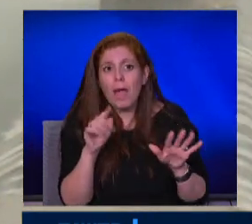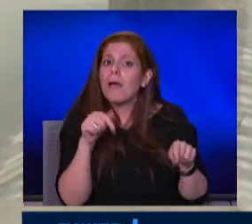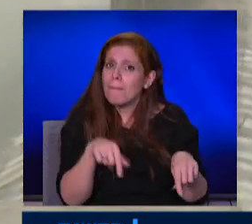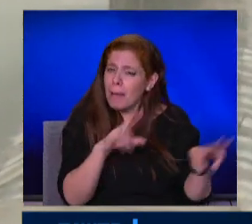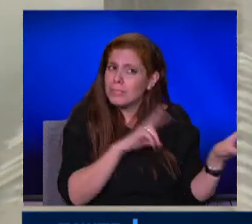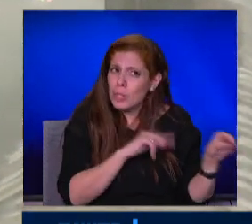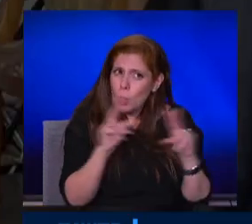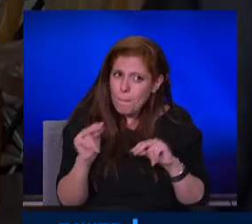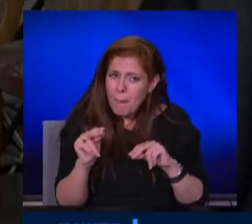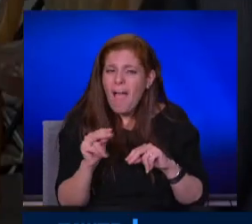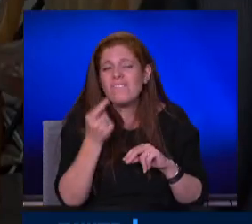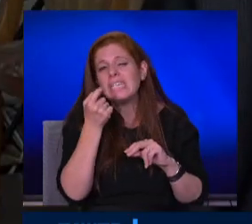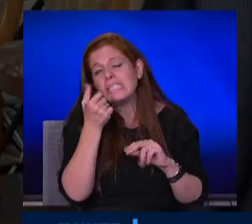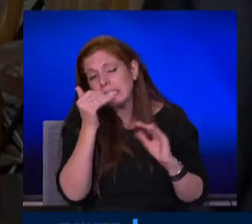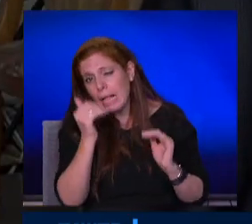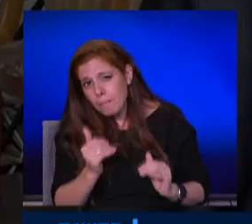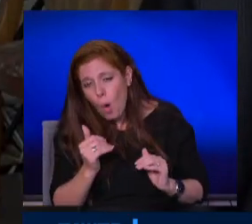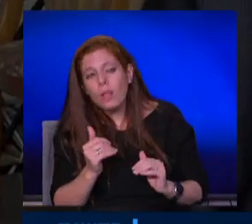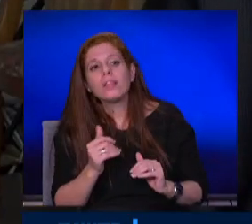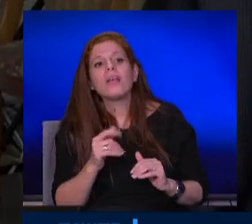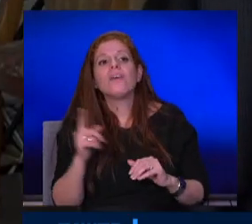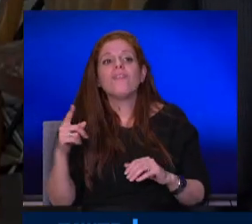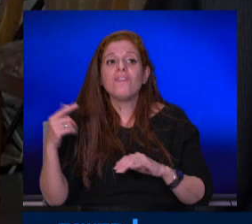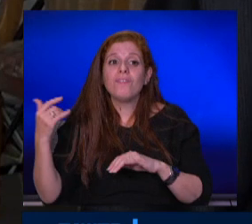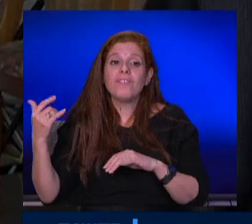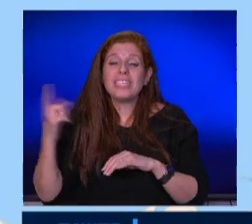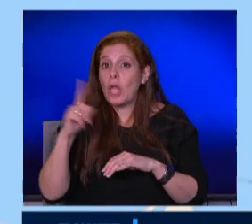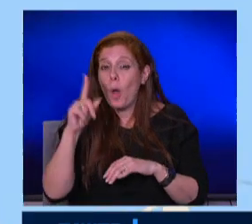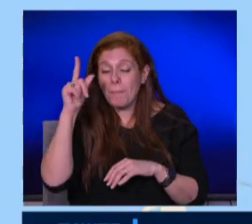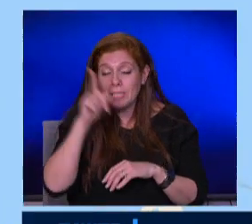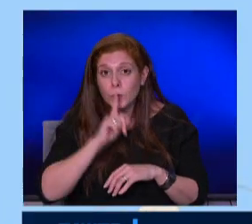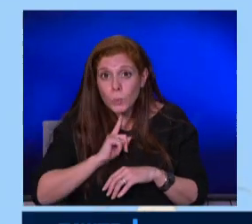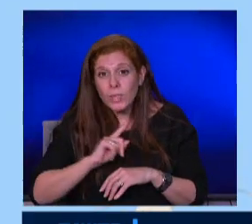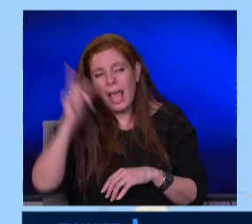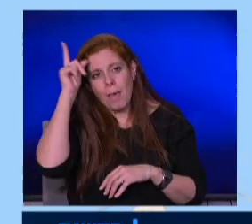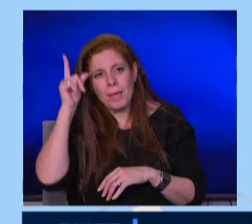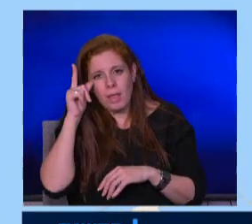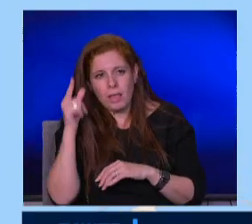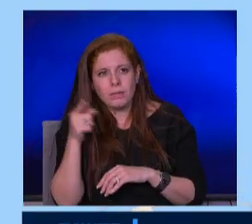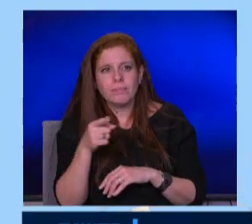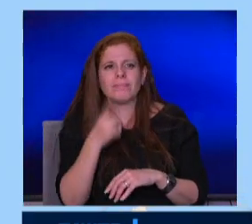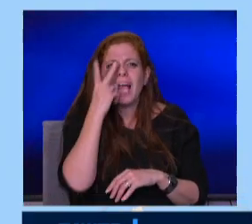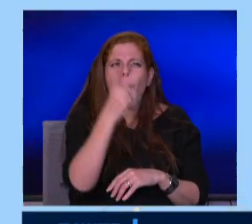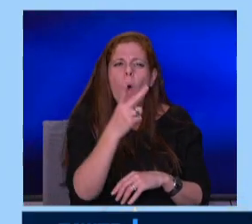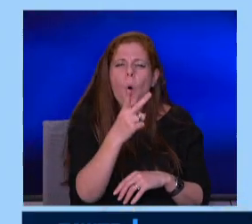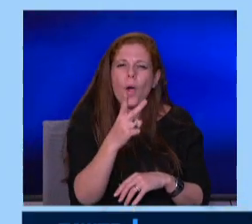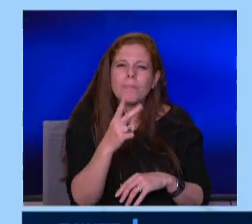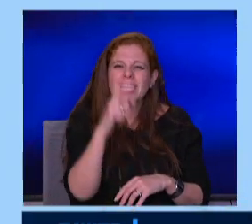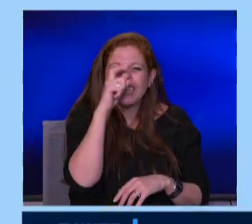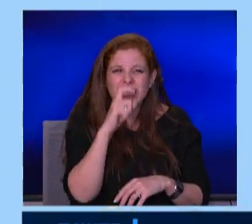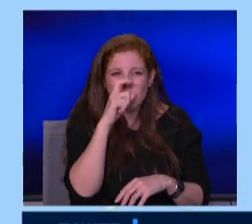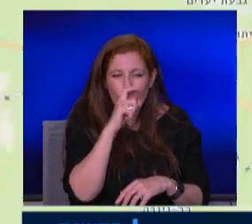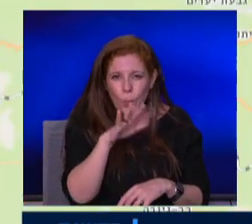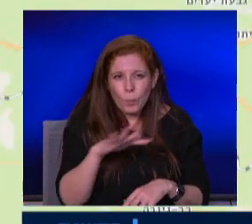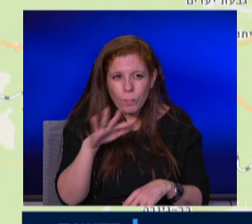כי בהיקף קצת יותר קטן, והייבוא הוא לא מסוריה אלא מירדן. כך נראה הזיהום במפת אוויר וסביבה של המשרד